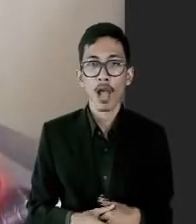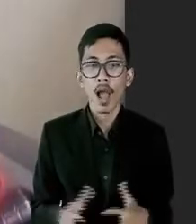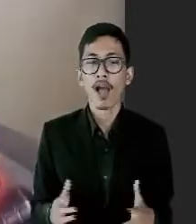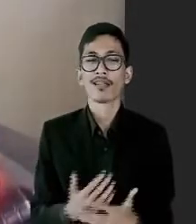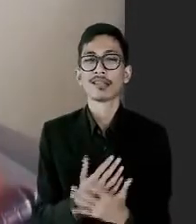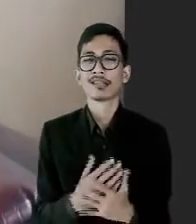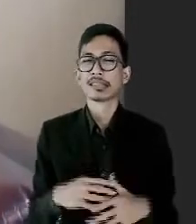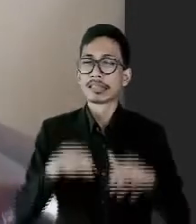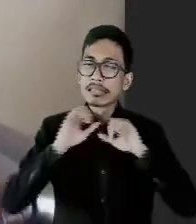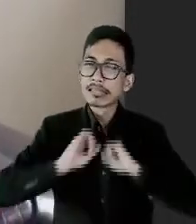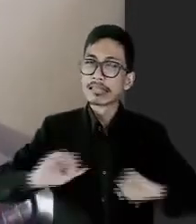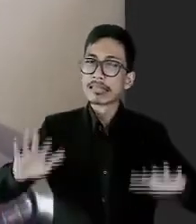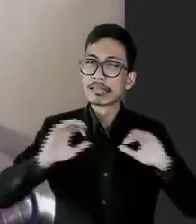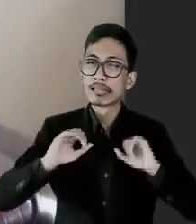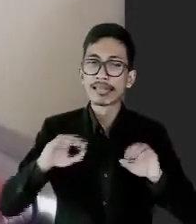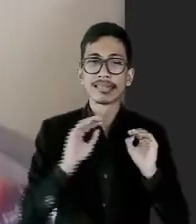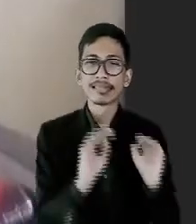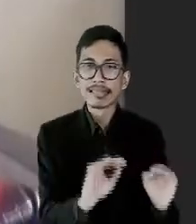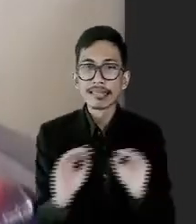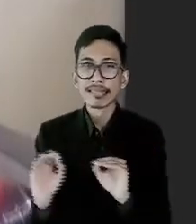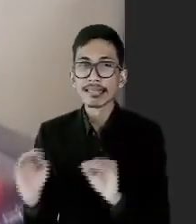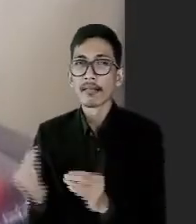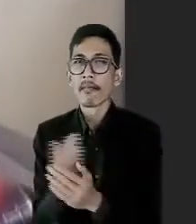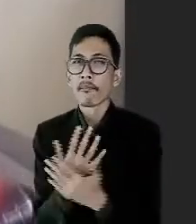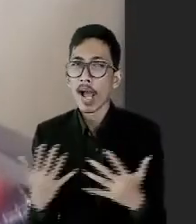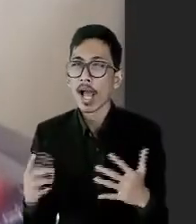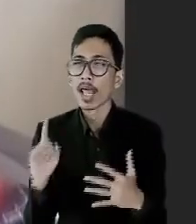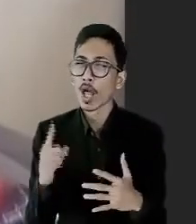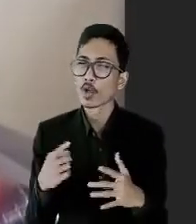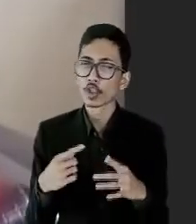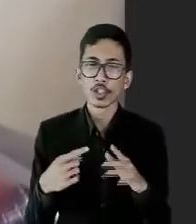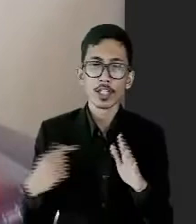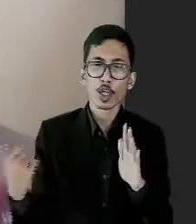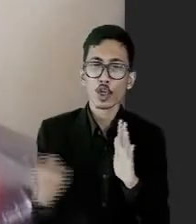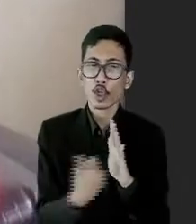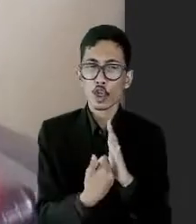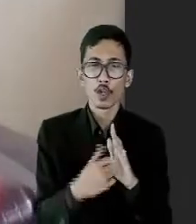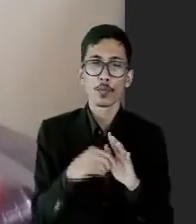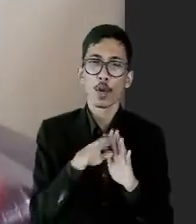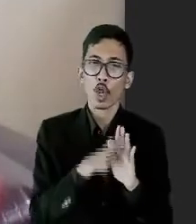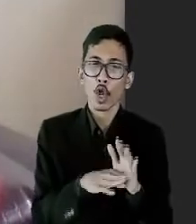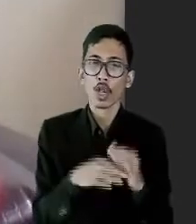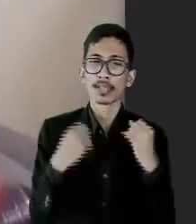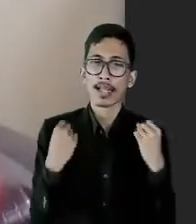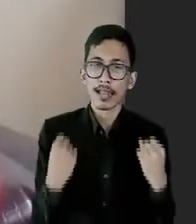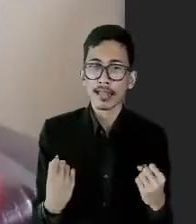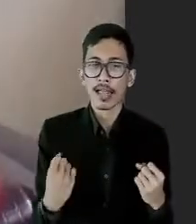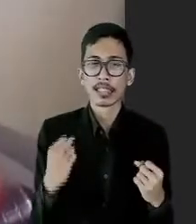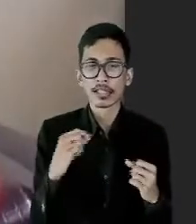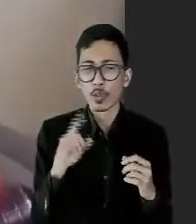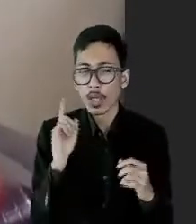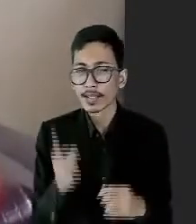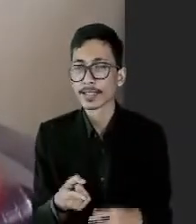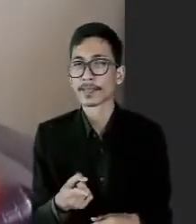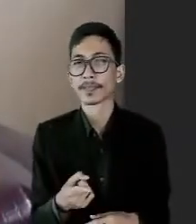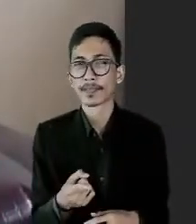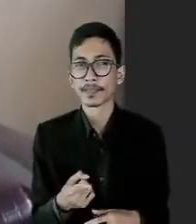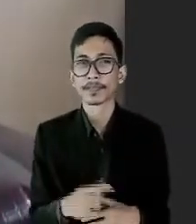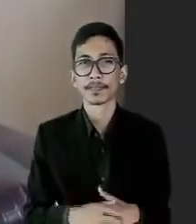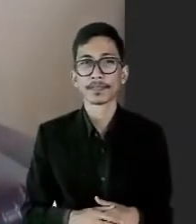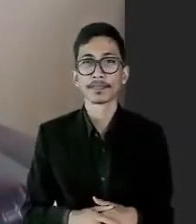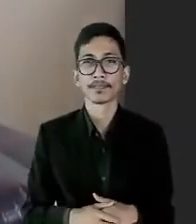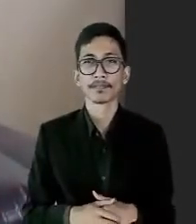disiplin memperhatikan protokol kesehatan saat menjelang dan pelaksanaan PON 2021. Juga